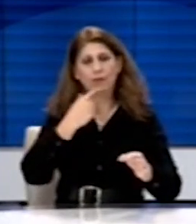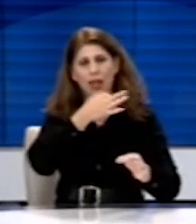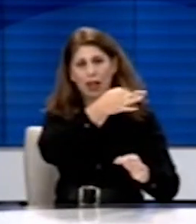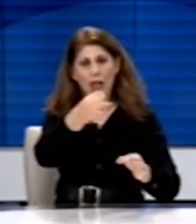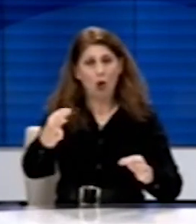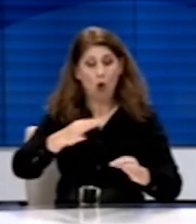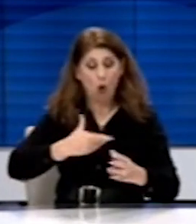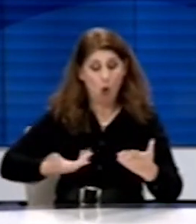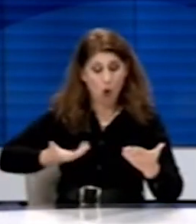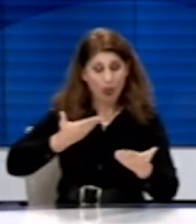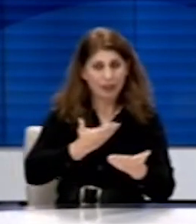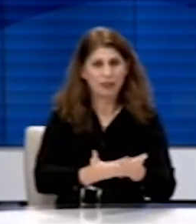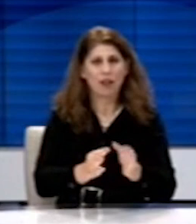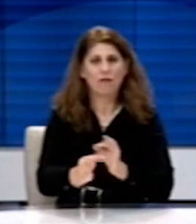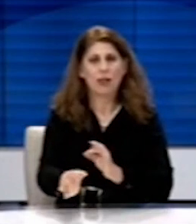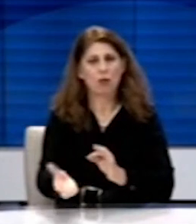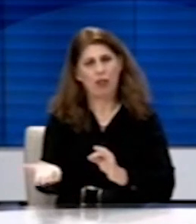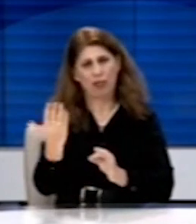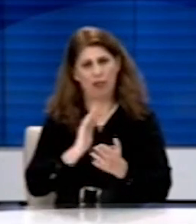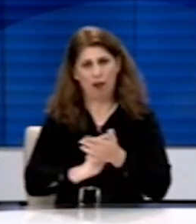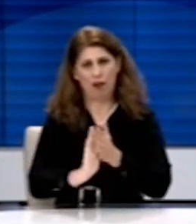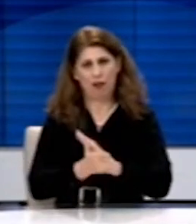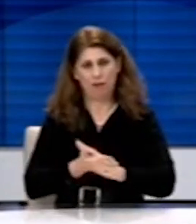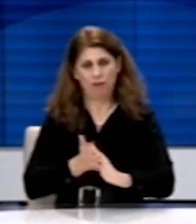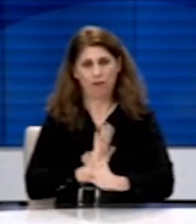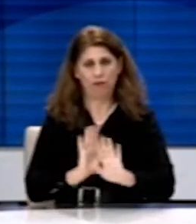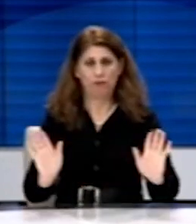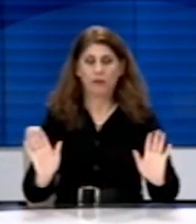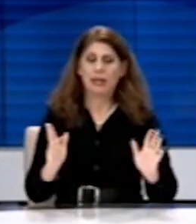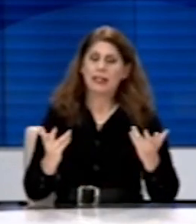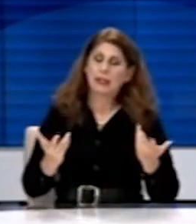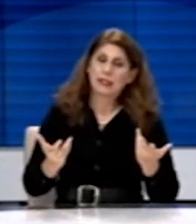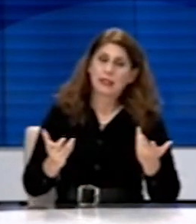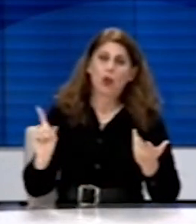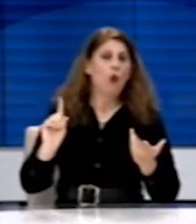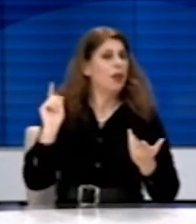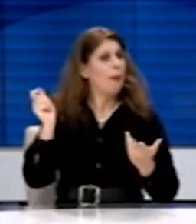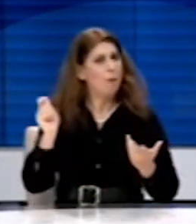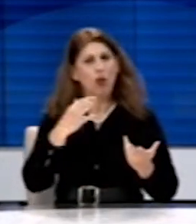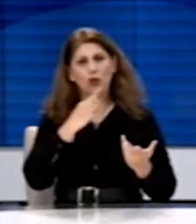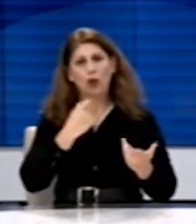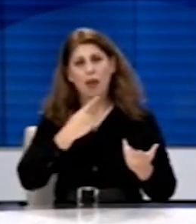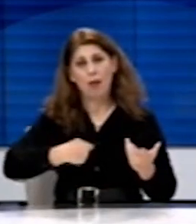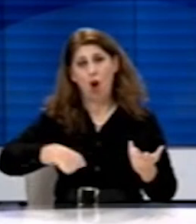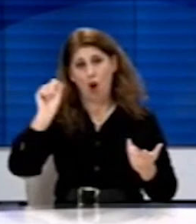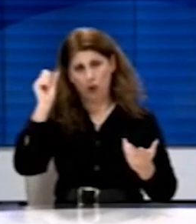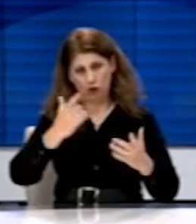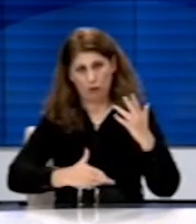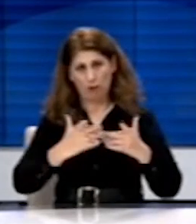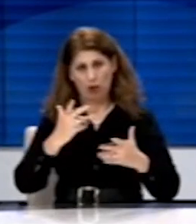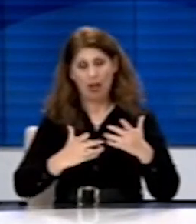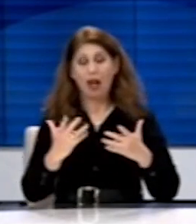όσα καταθέσετε σήμερα δεν εφαρμόζονται. Δεν εφαρμόζονται. Άρα, όχι για πολιτικούς λόγους λέμε όχι στον